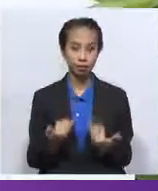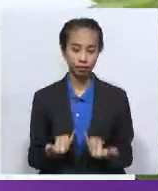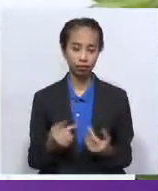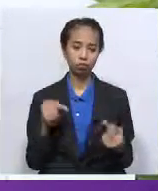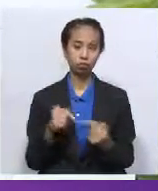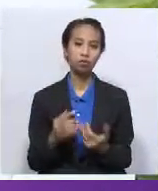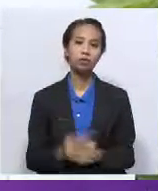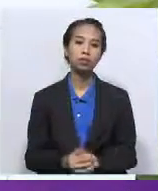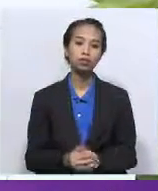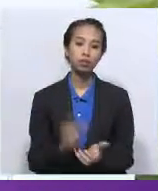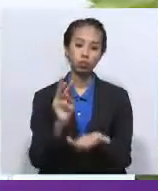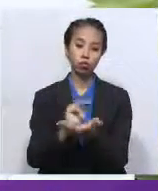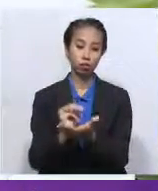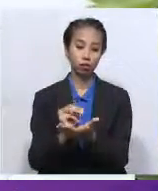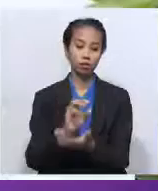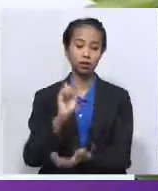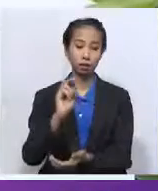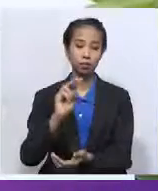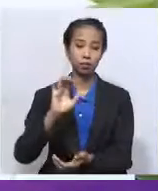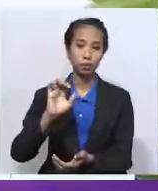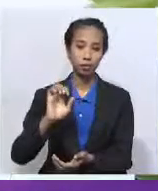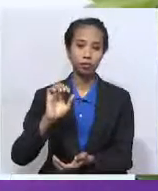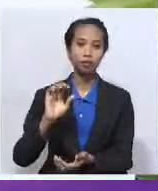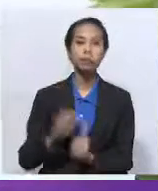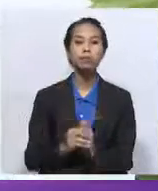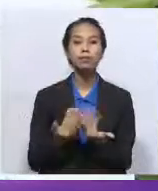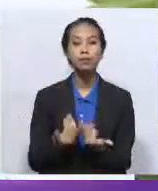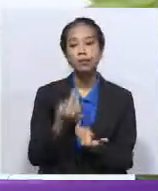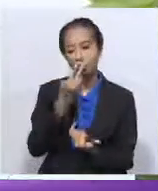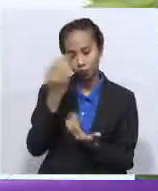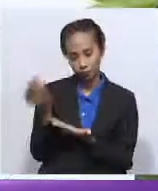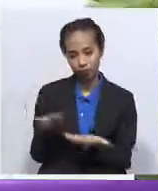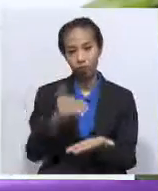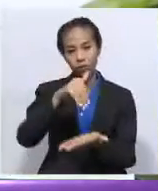คืบหน้าที่เกิดขึ้นที่มูลนิธิสืบนาคเสถียรค่ะช่วงนี้เชิญกลับไปทางสถานีค่ะ